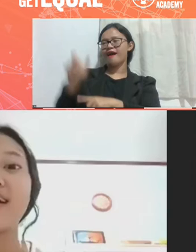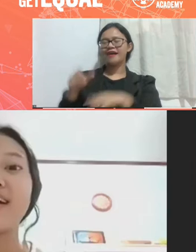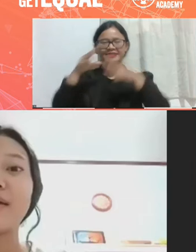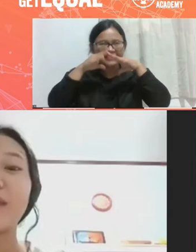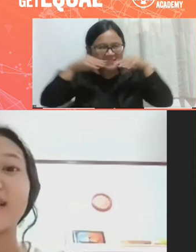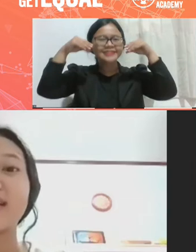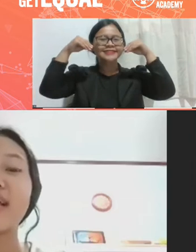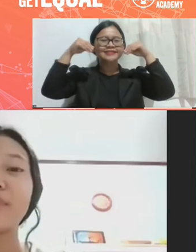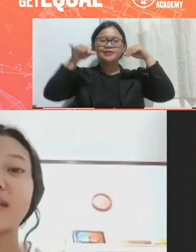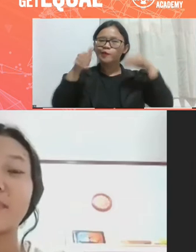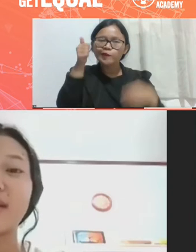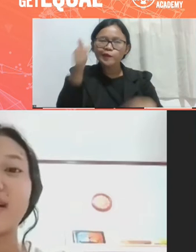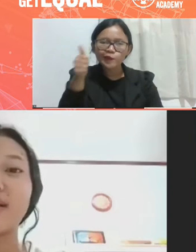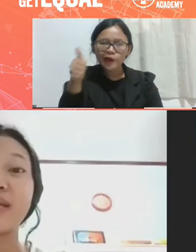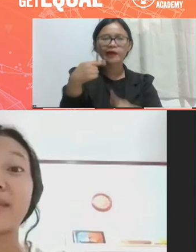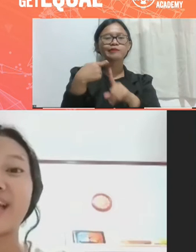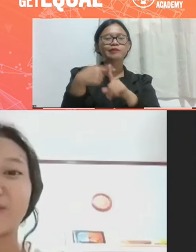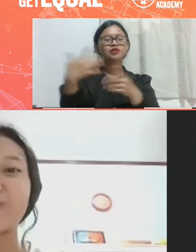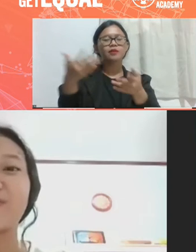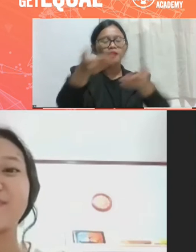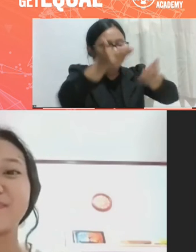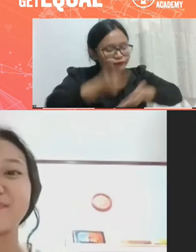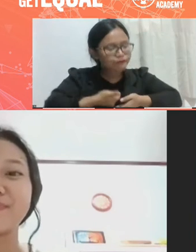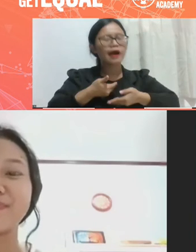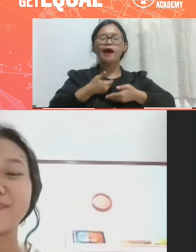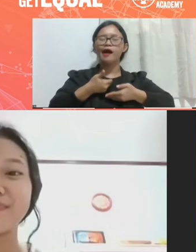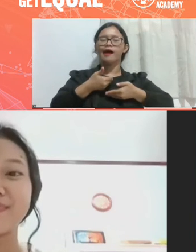ramah, baik, dan menerima pendapat aku.